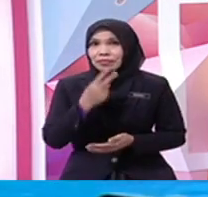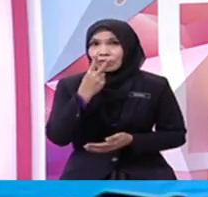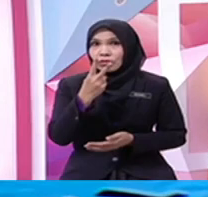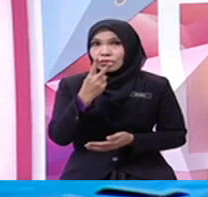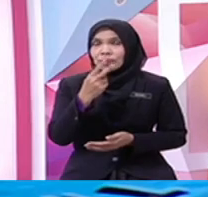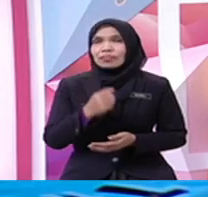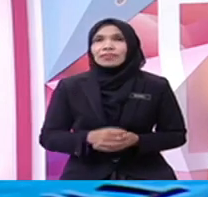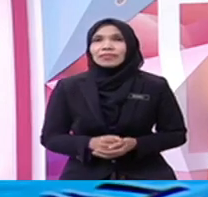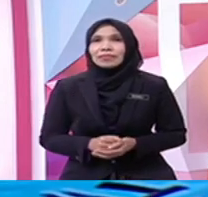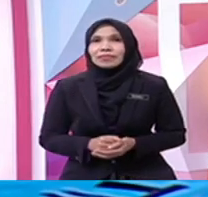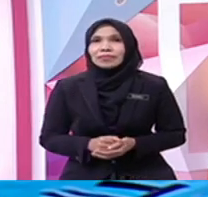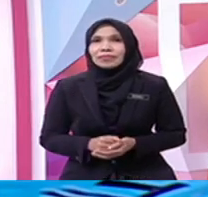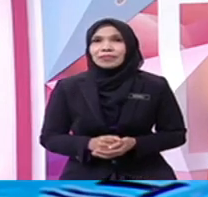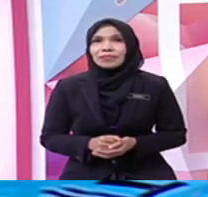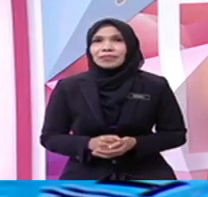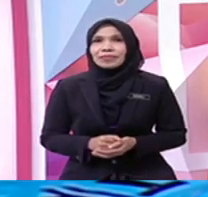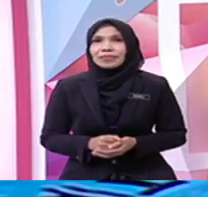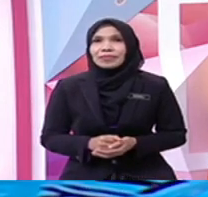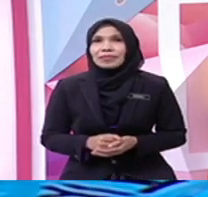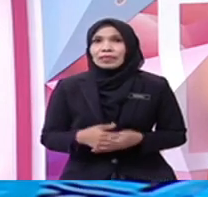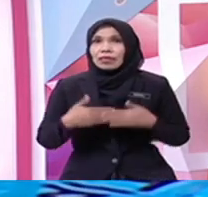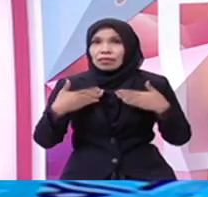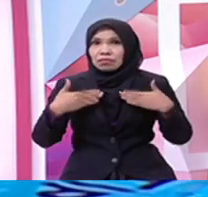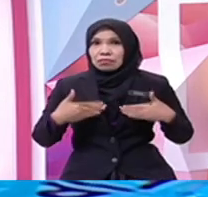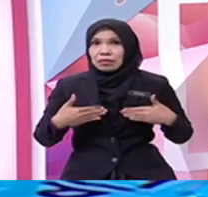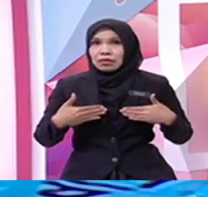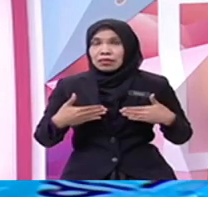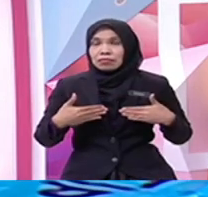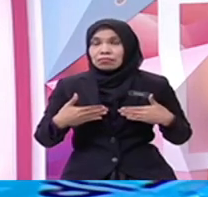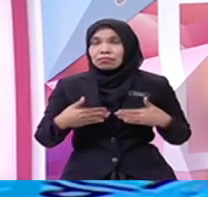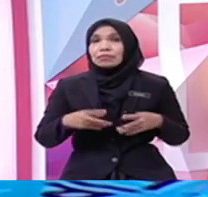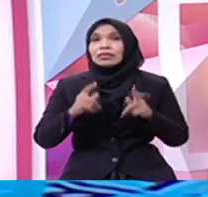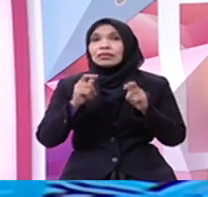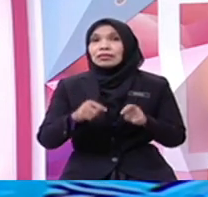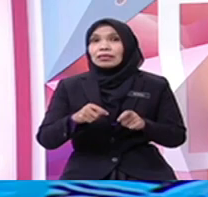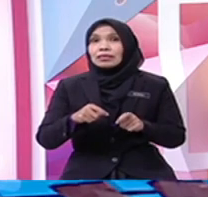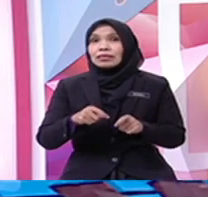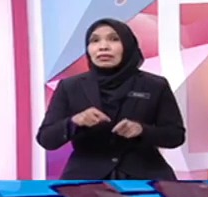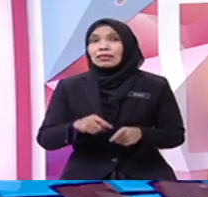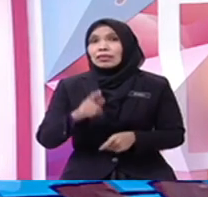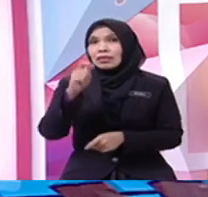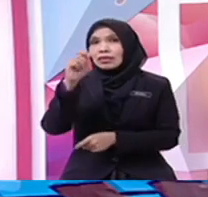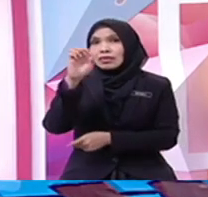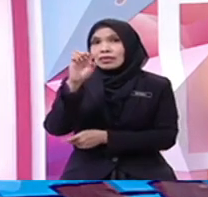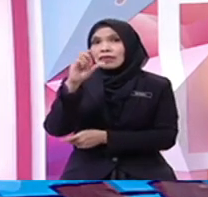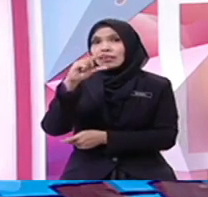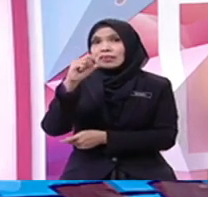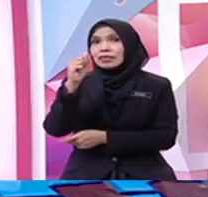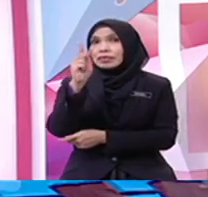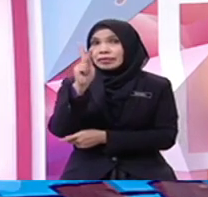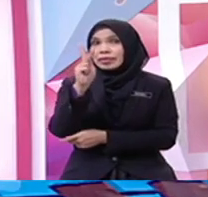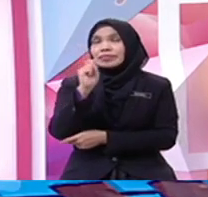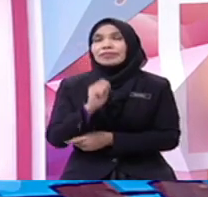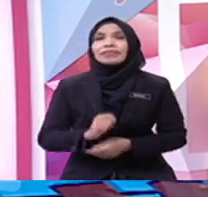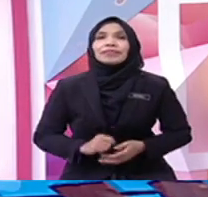banyak kita tak boleh macam tuh kakinya jatuhkan sepertinya tegak jadi diajak voucher badan kita